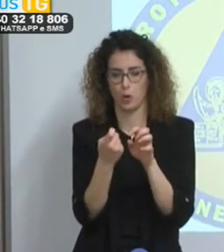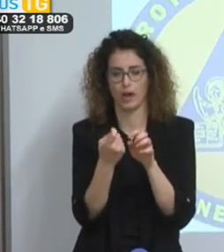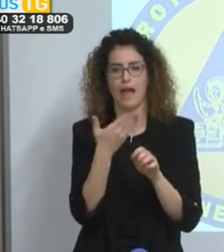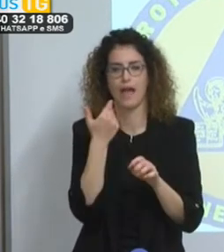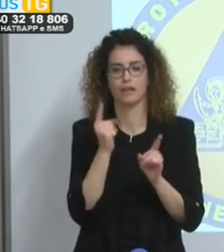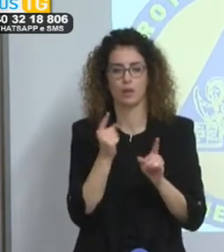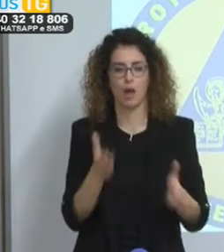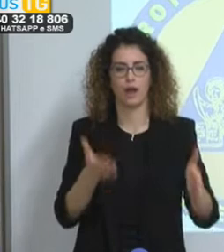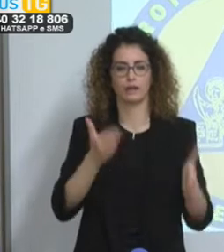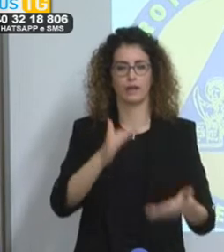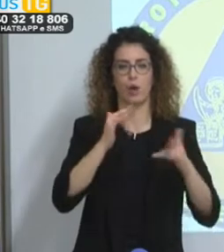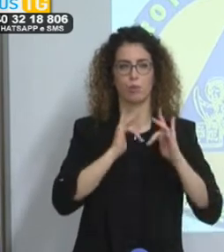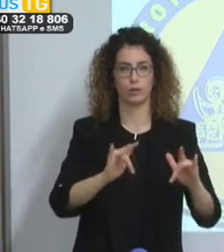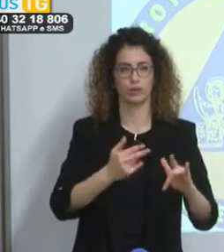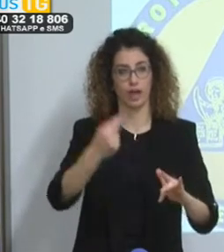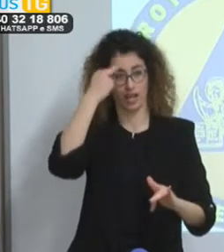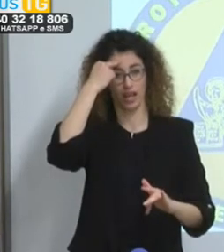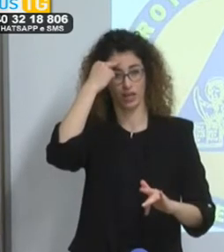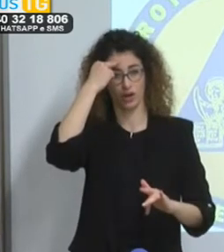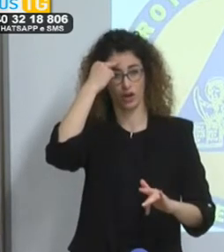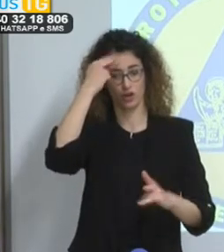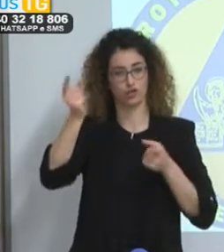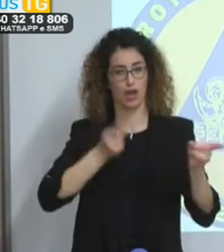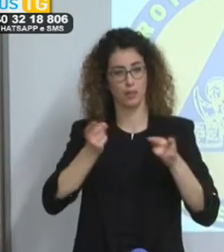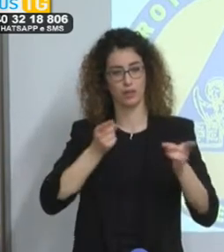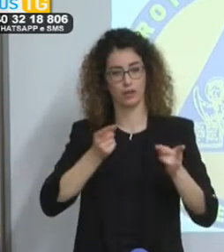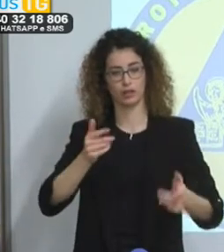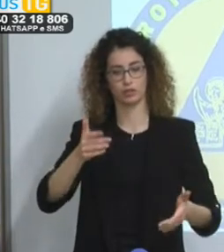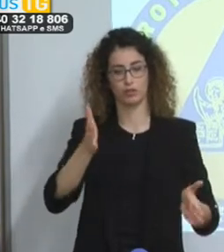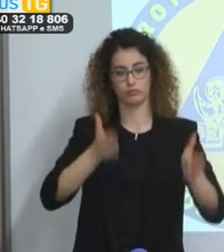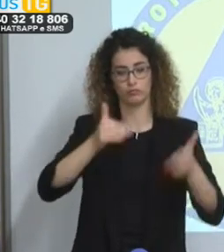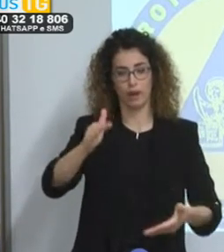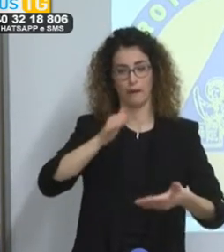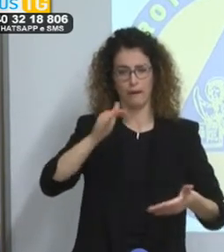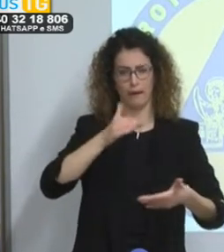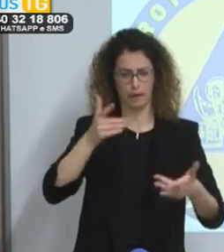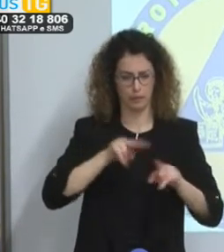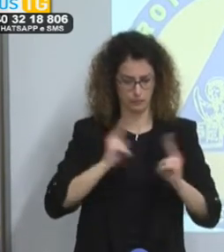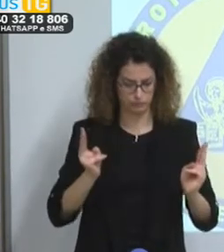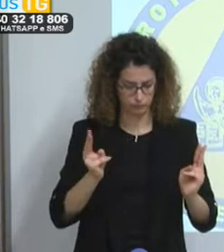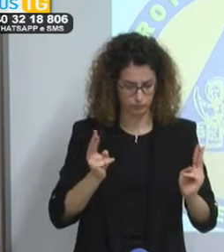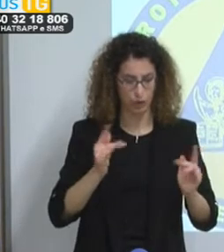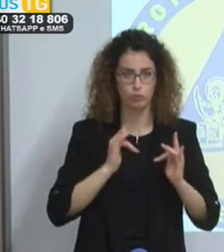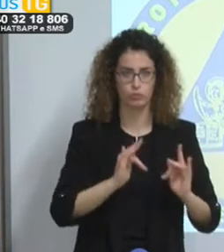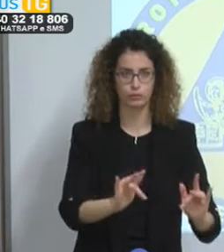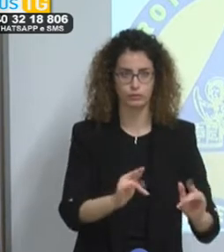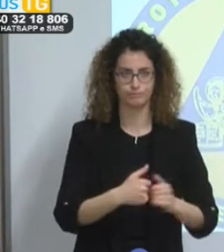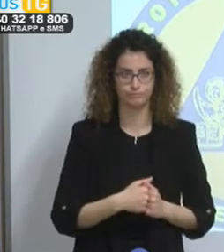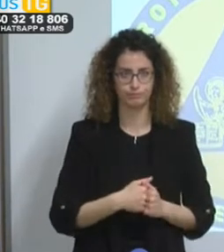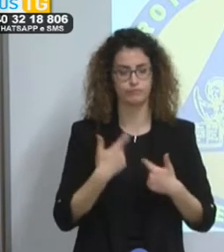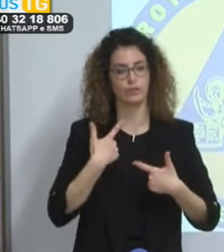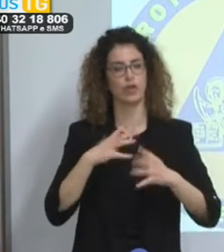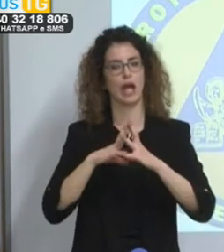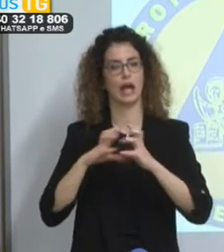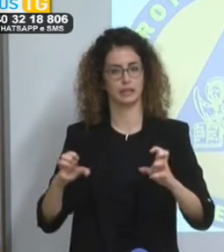stato un periodo in cui arrivavano i container, dentro non c'erano neanche, erano vuoti. Avete visto che abbiamo avuto delle aziende che anche con